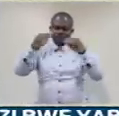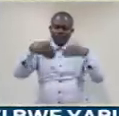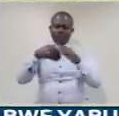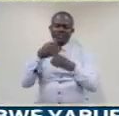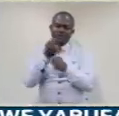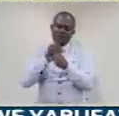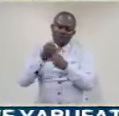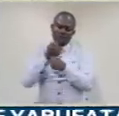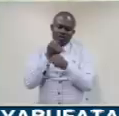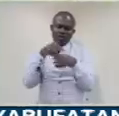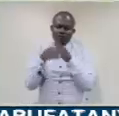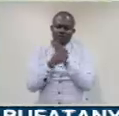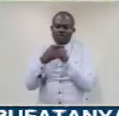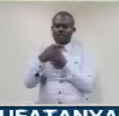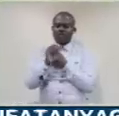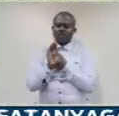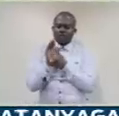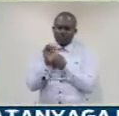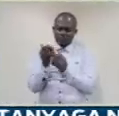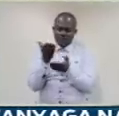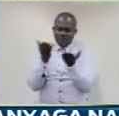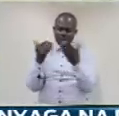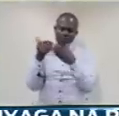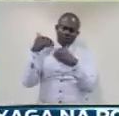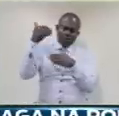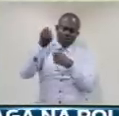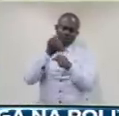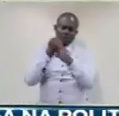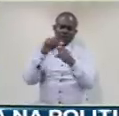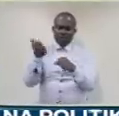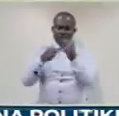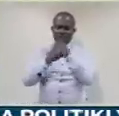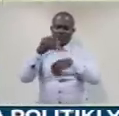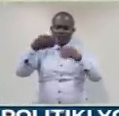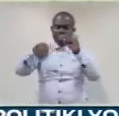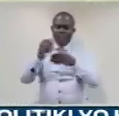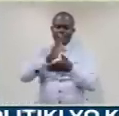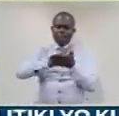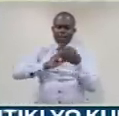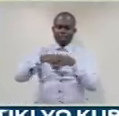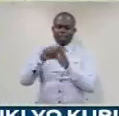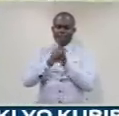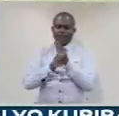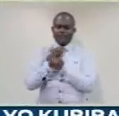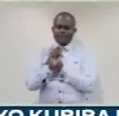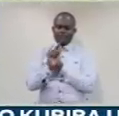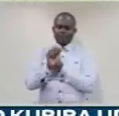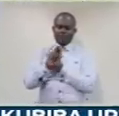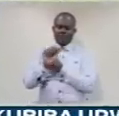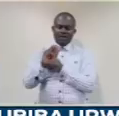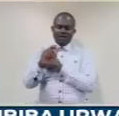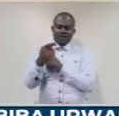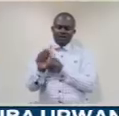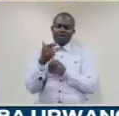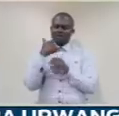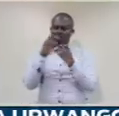bw'icyayi yakoreraga mu karere ka Gicumbi aho yaje no gukora ibindi bikorwa by'ubucuruzi. Bamwe mu baturage bo mu murenge wa Mukarange muri Gicumbi